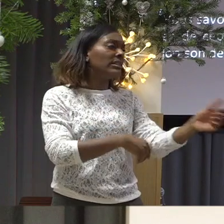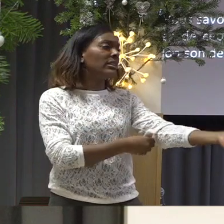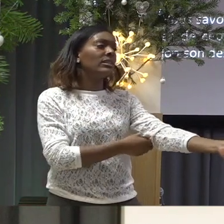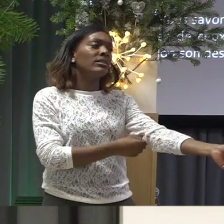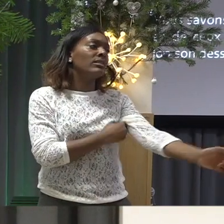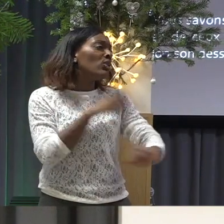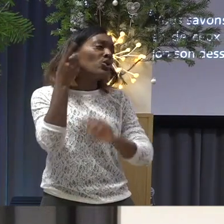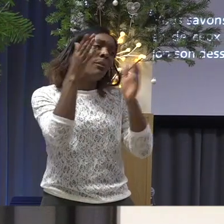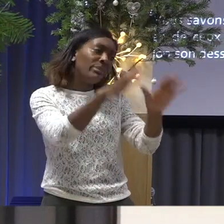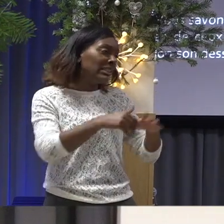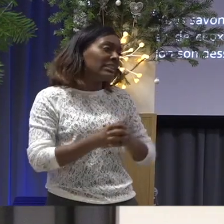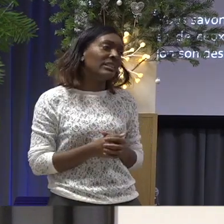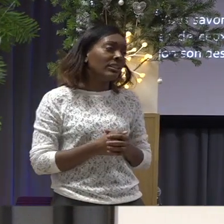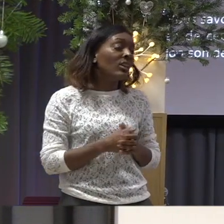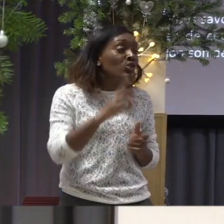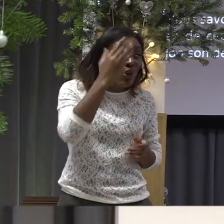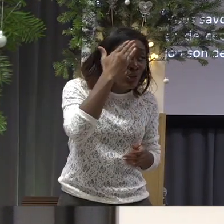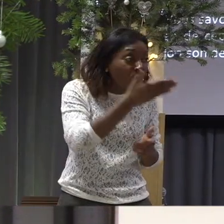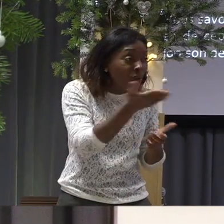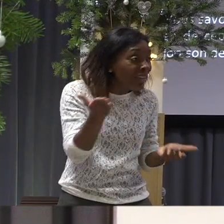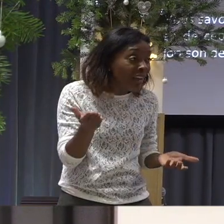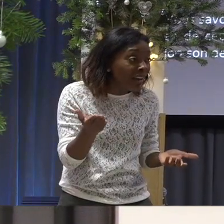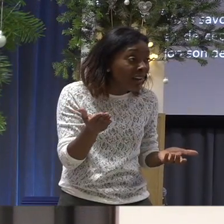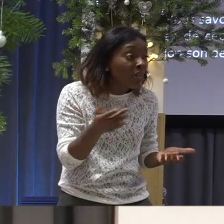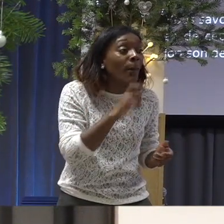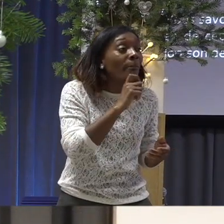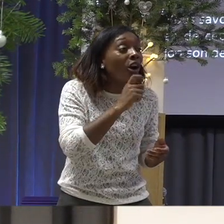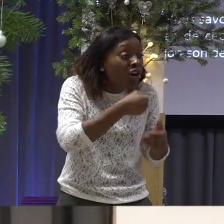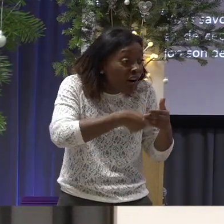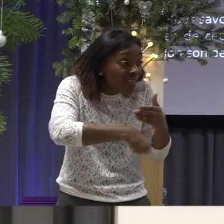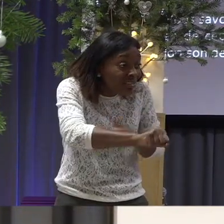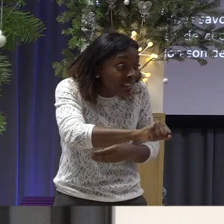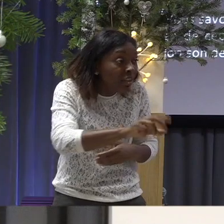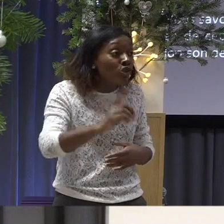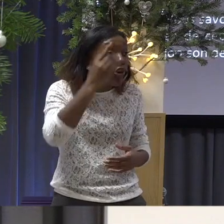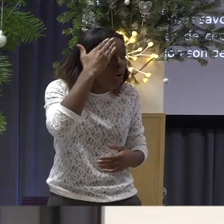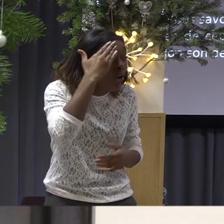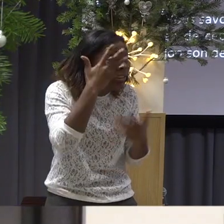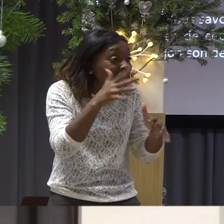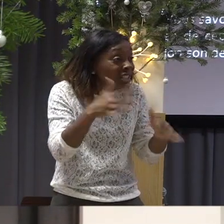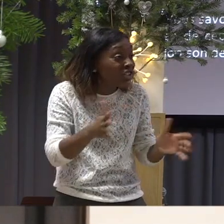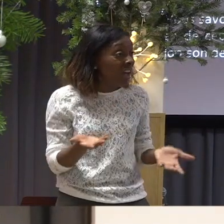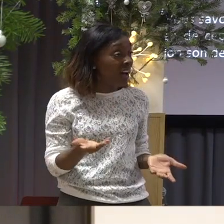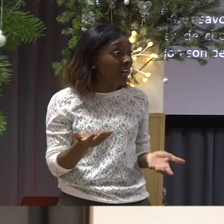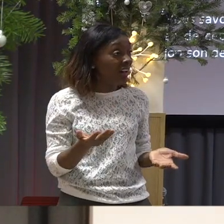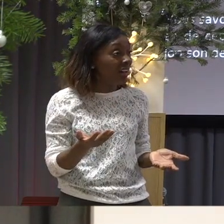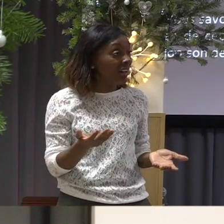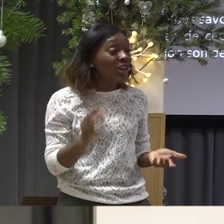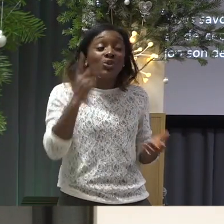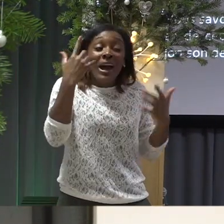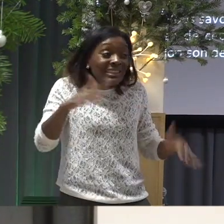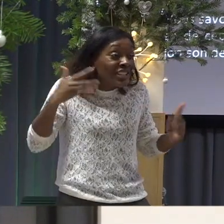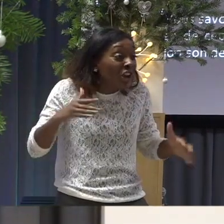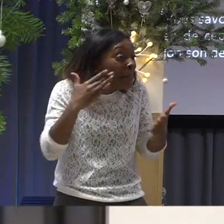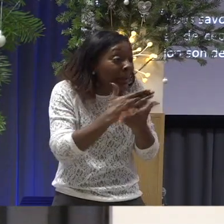pas accidentellement. Dieu te connaît d'avance. Il y a un dessein de Dieu sur ta vie avant